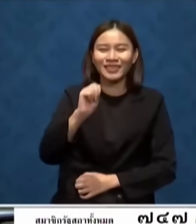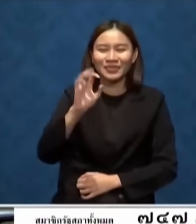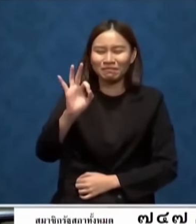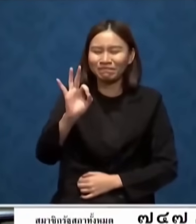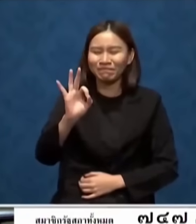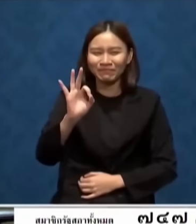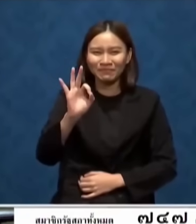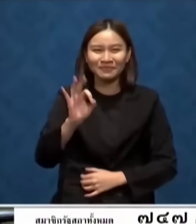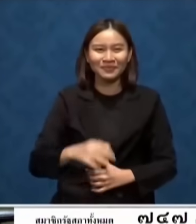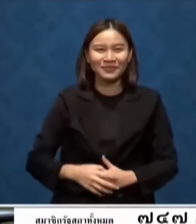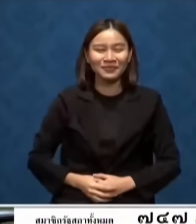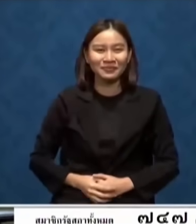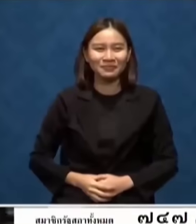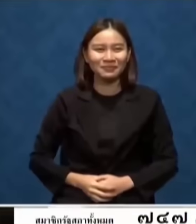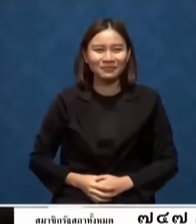ท่าน